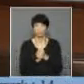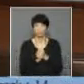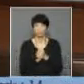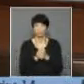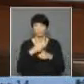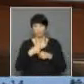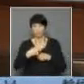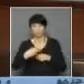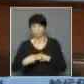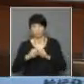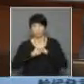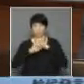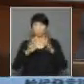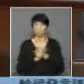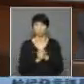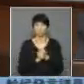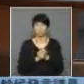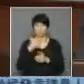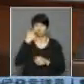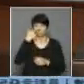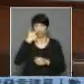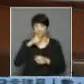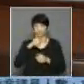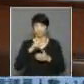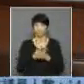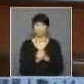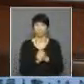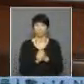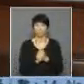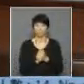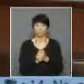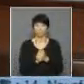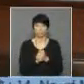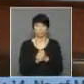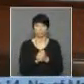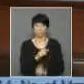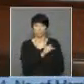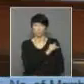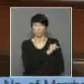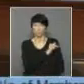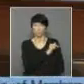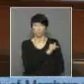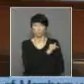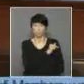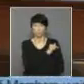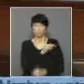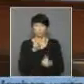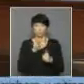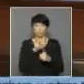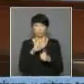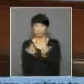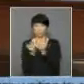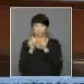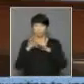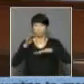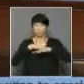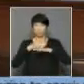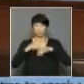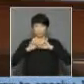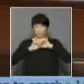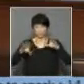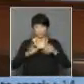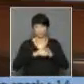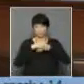了，新鮮滾熱辣的呢就是瑞士洛桑國際管理學院剛剛發表的世